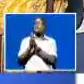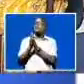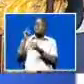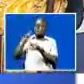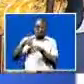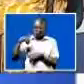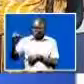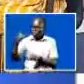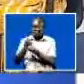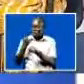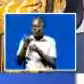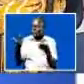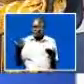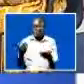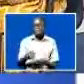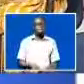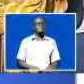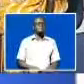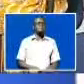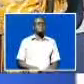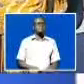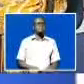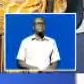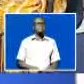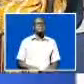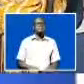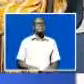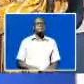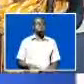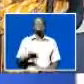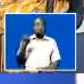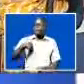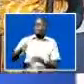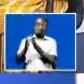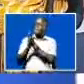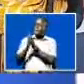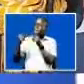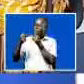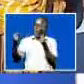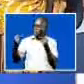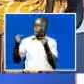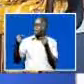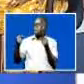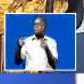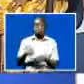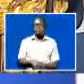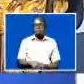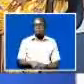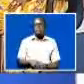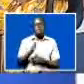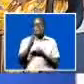kuosha vyombo, ombea hadui yako. Haiendi hivyo, nakumbusha kuomba. Hatujaambiwa tukejeli. Wengine